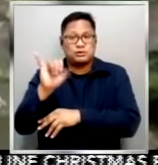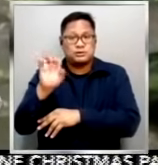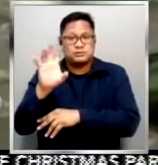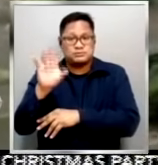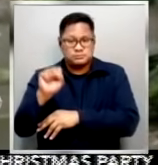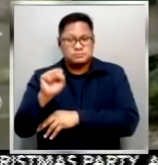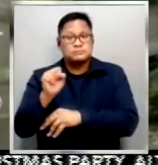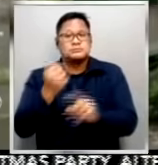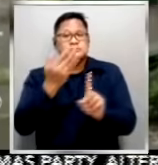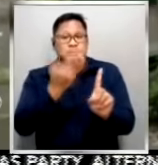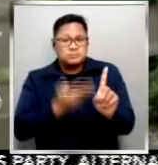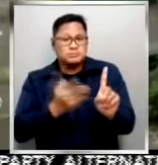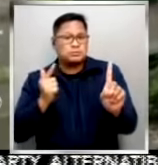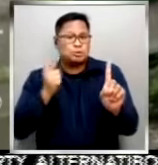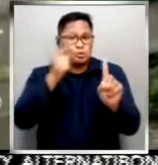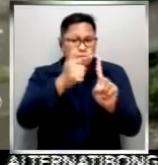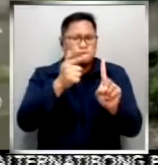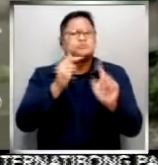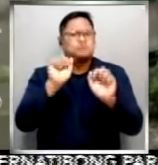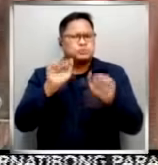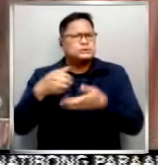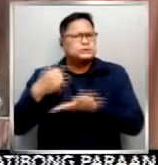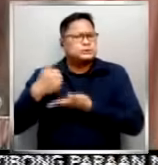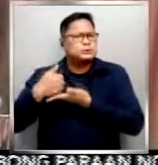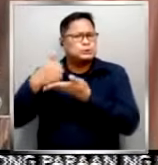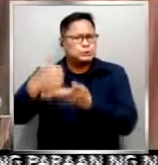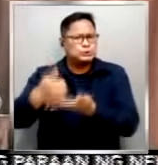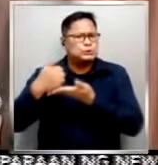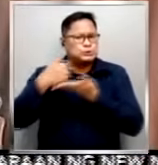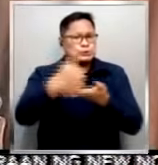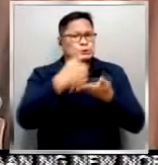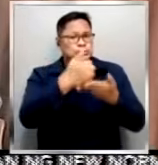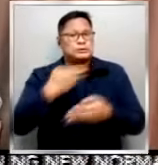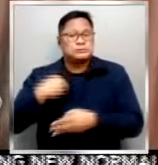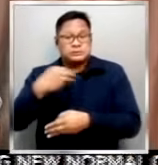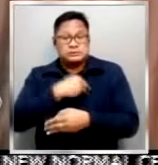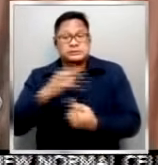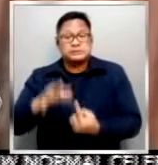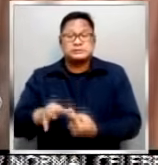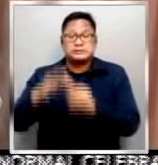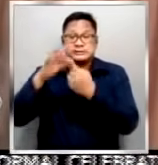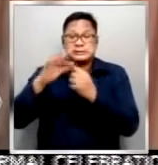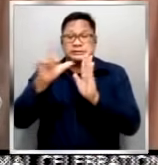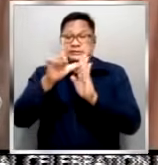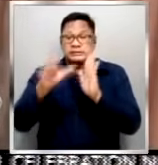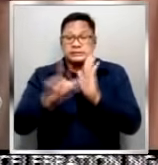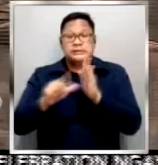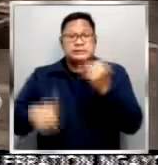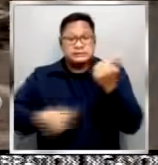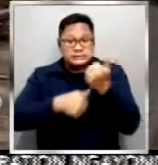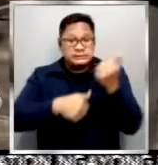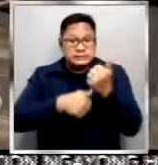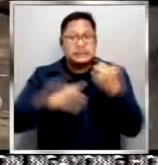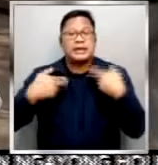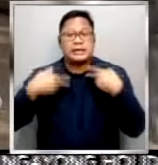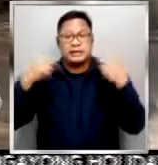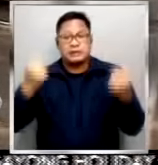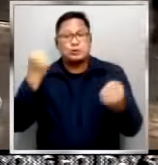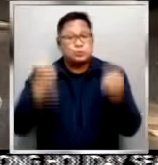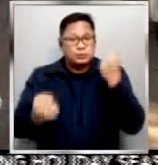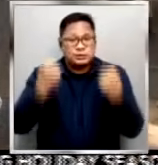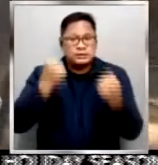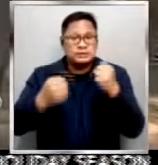layunin ang magbigay tulong sa mga miyembro nila tulad ng legal assistance, health and wellness benefits, pati na ang